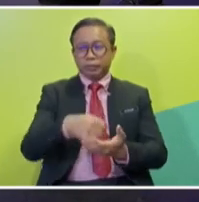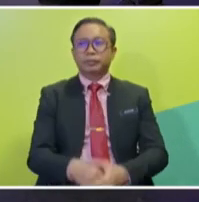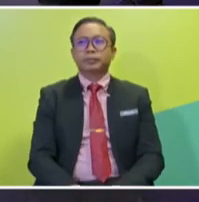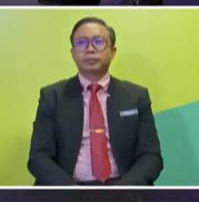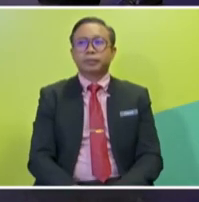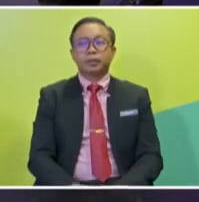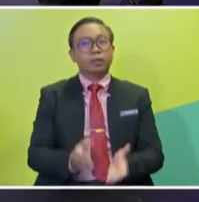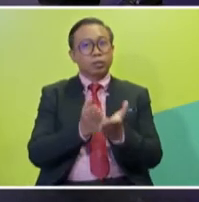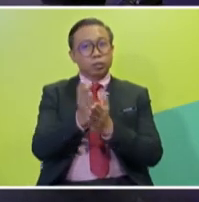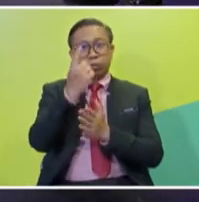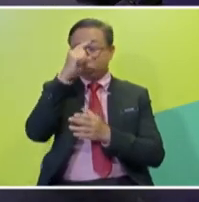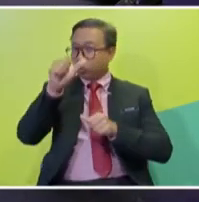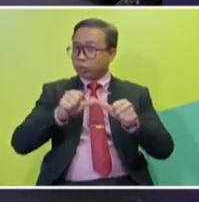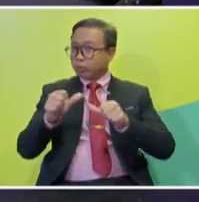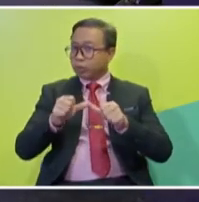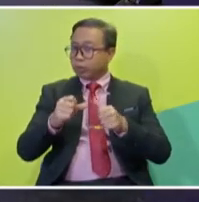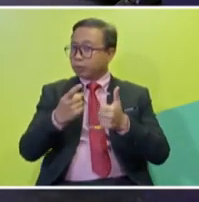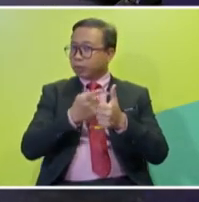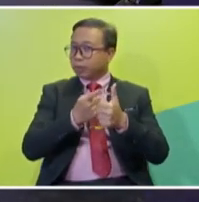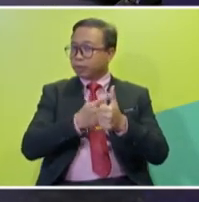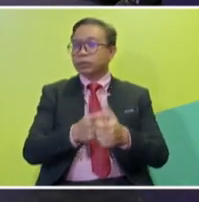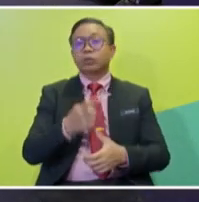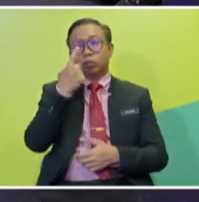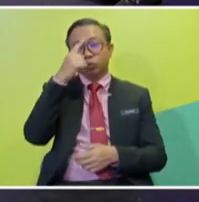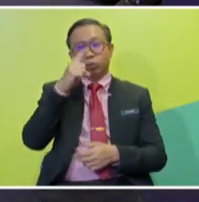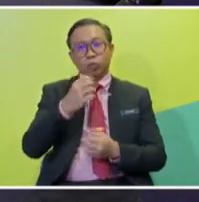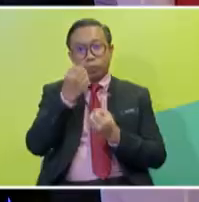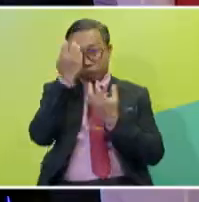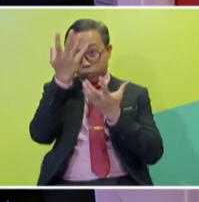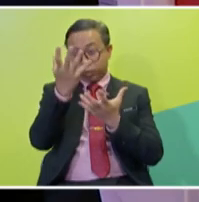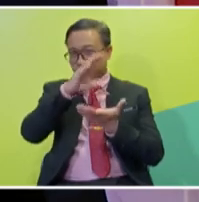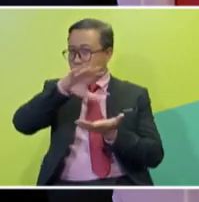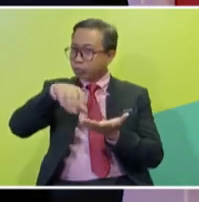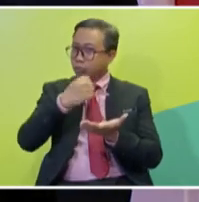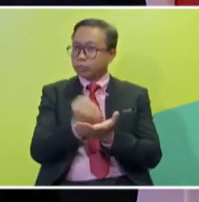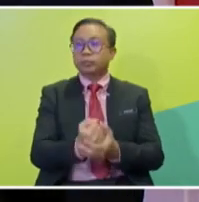Teruskan untuk activity pertama itu oke untuk tanaman semua